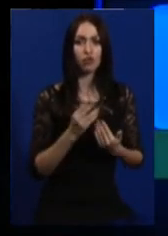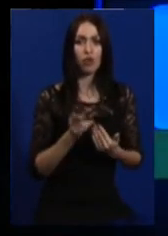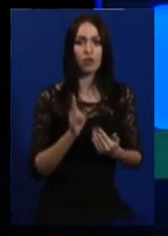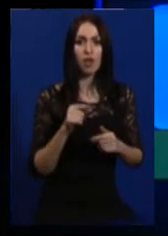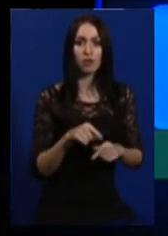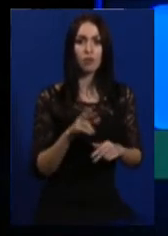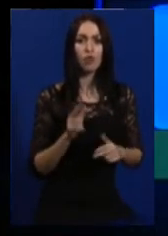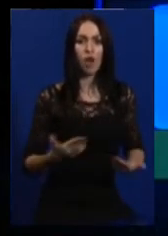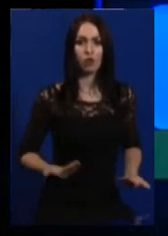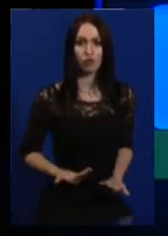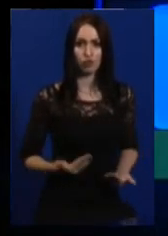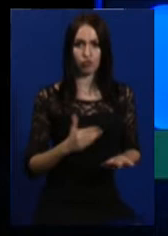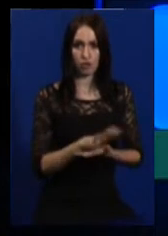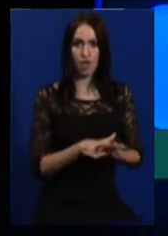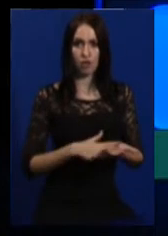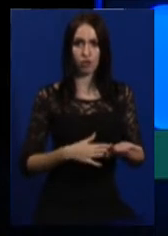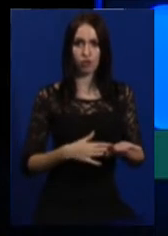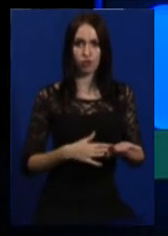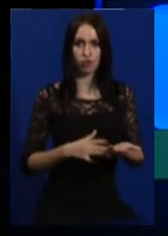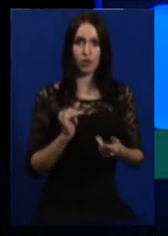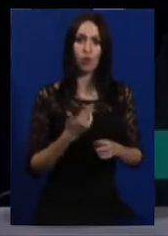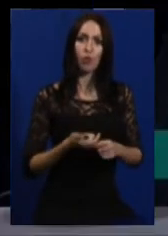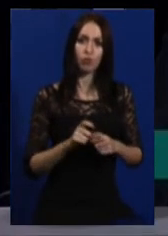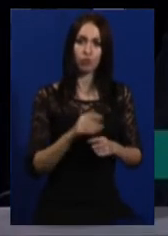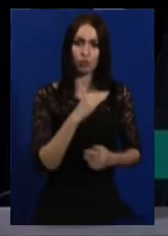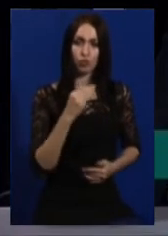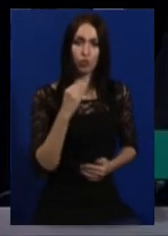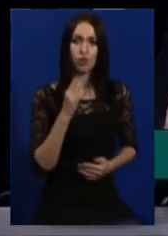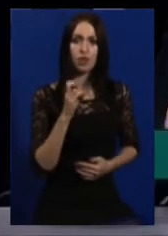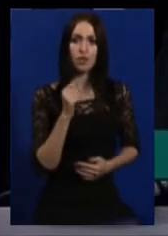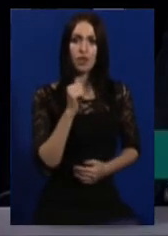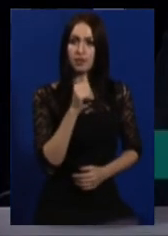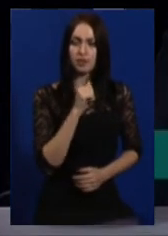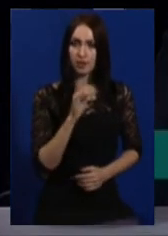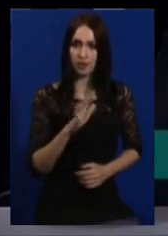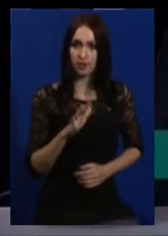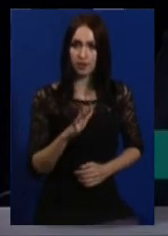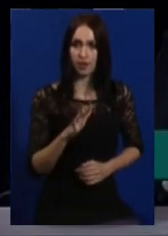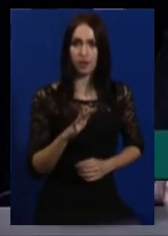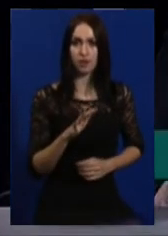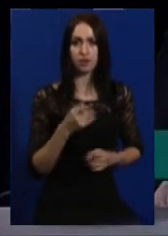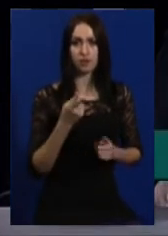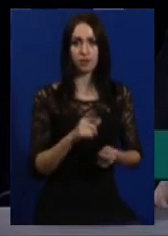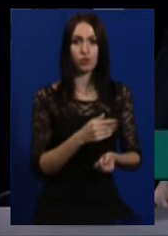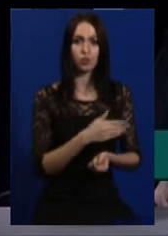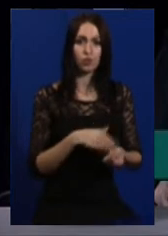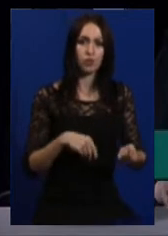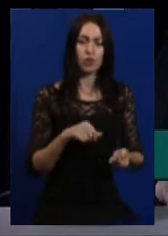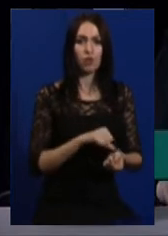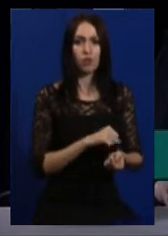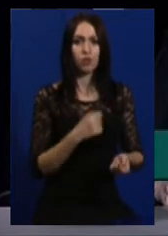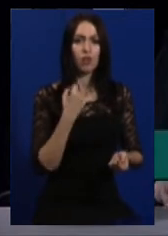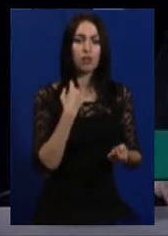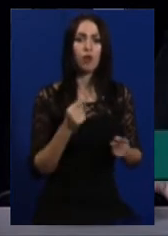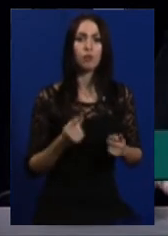как жить дальше и очень многие не секрет suites и наркотики алкоголь